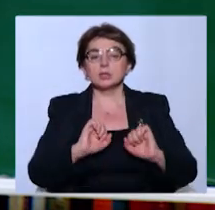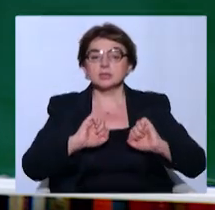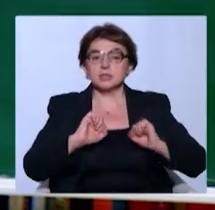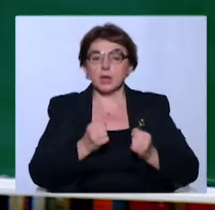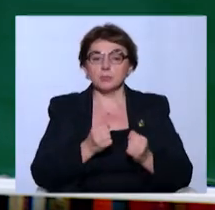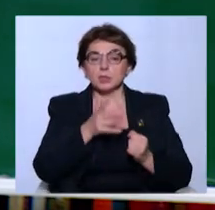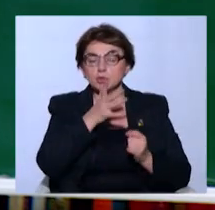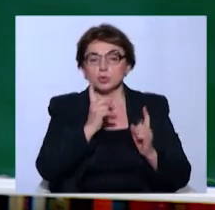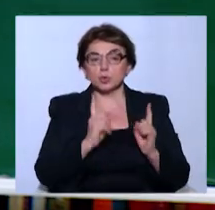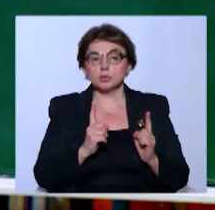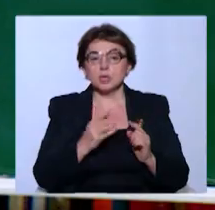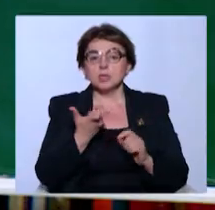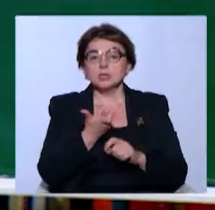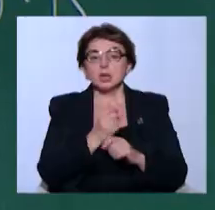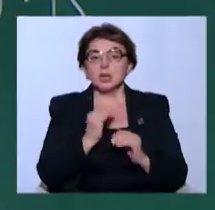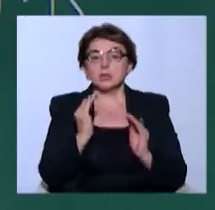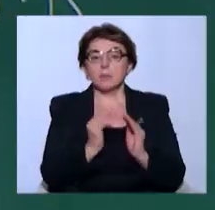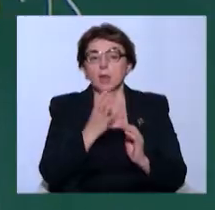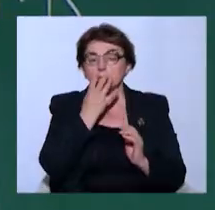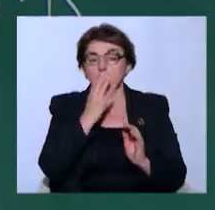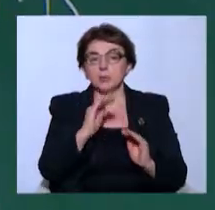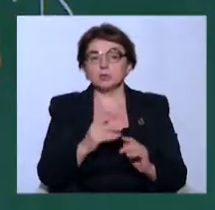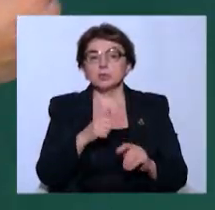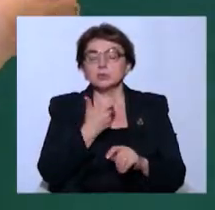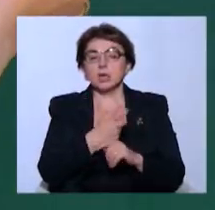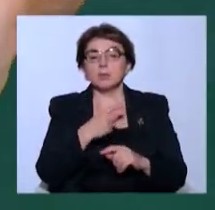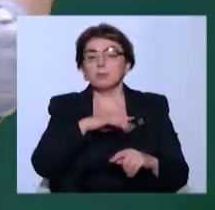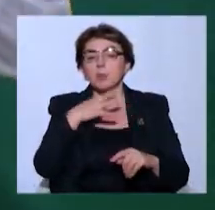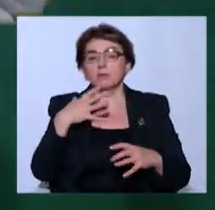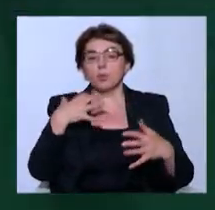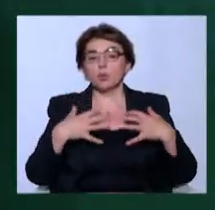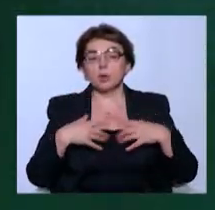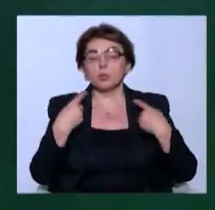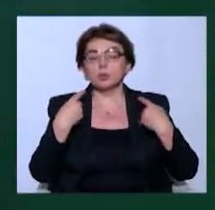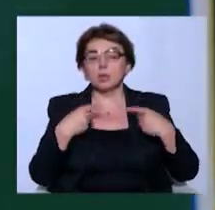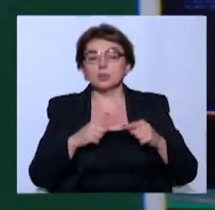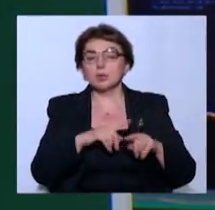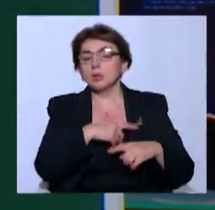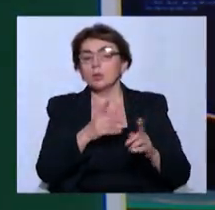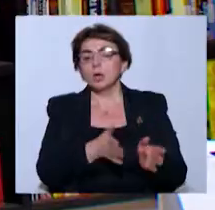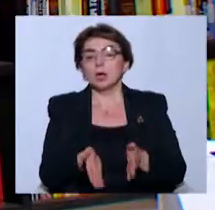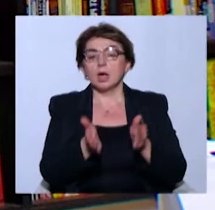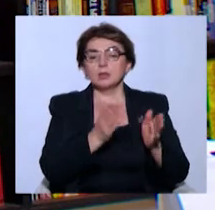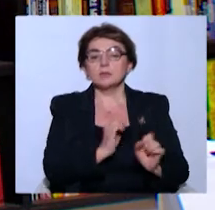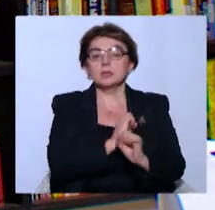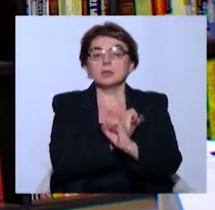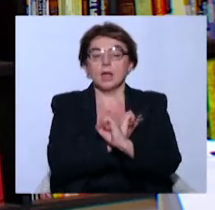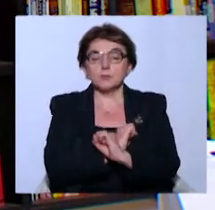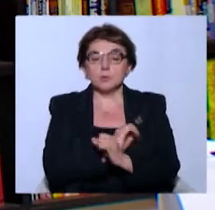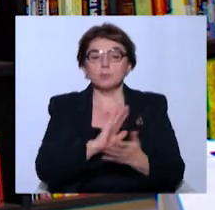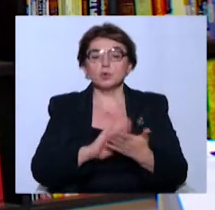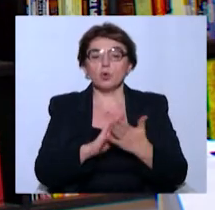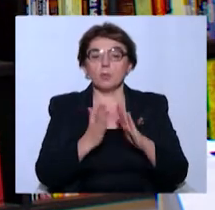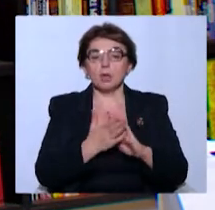და განვიხილოთ ქცევითი ადაპტაციები, რომელიც ერთ-ერთი ფორმა ადაპტაციის.